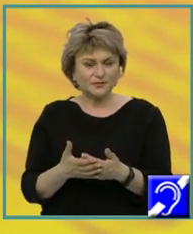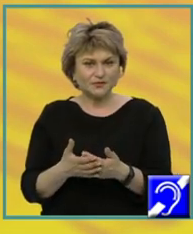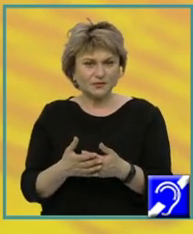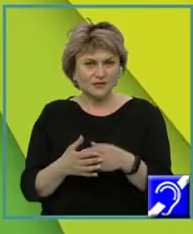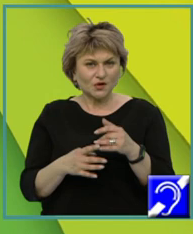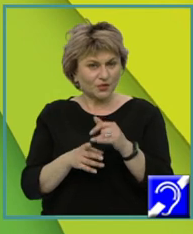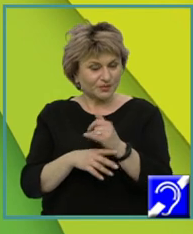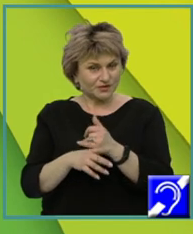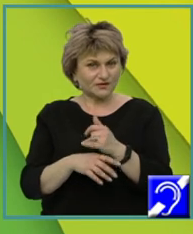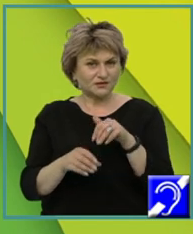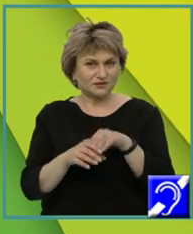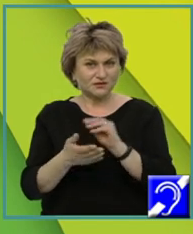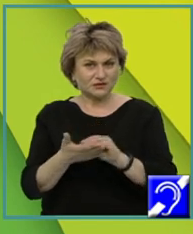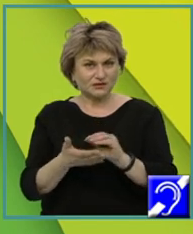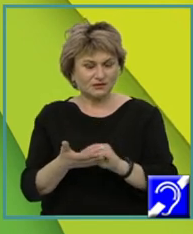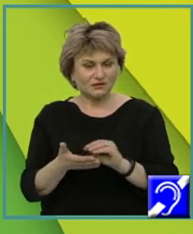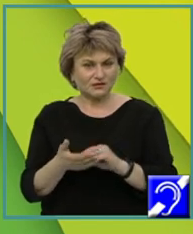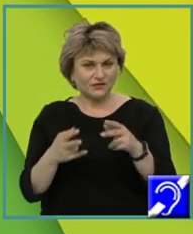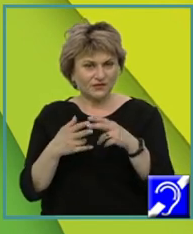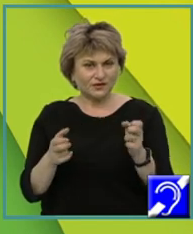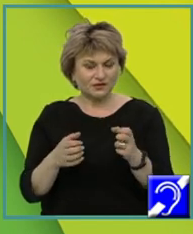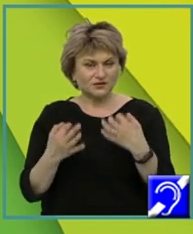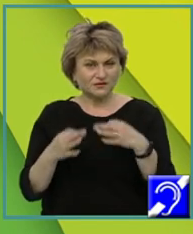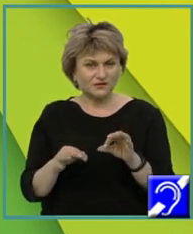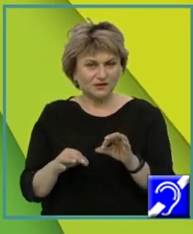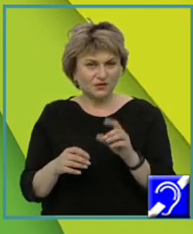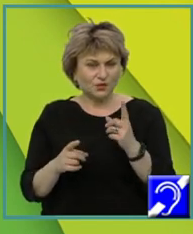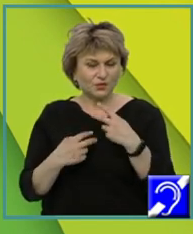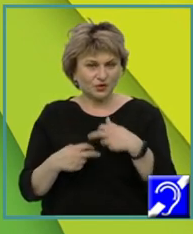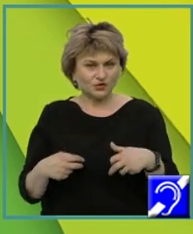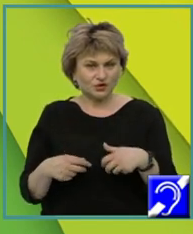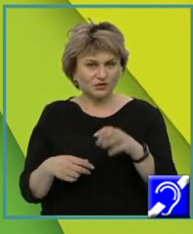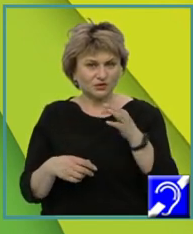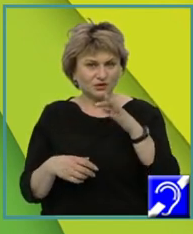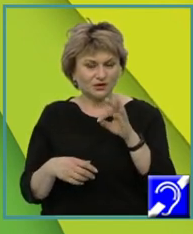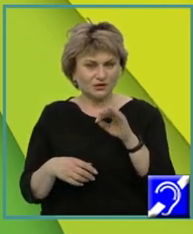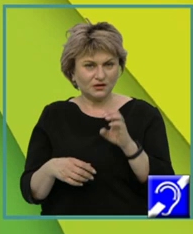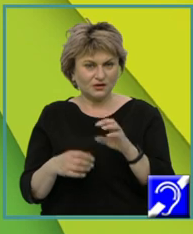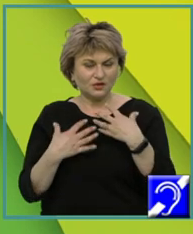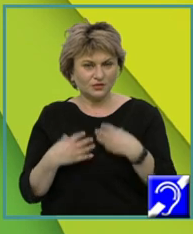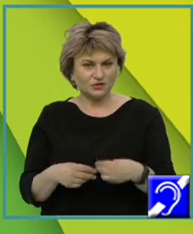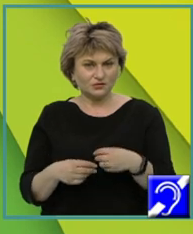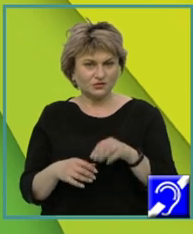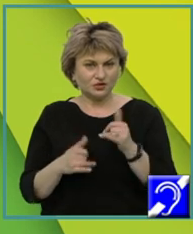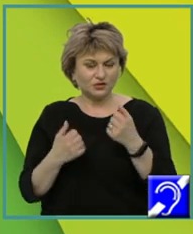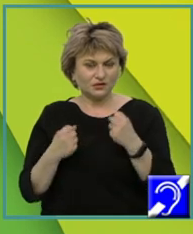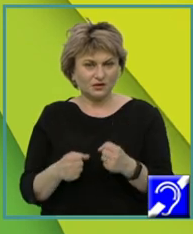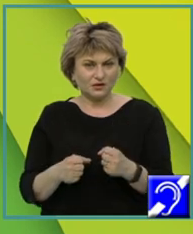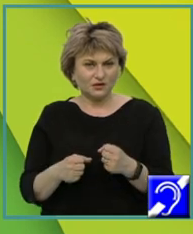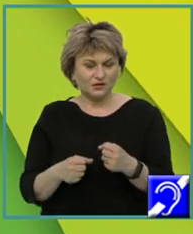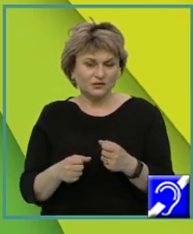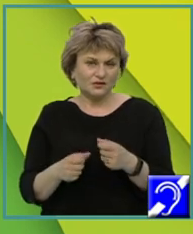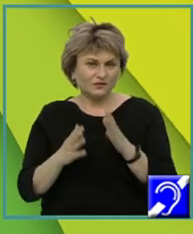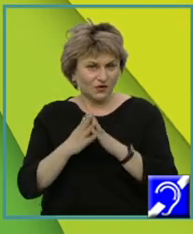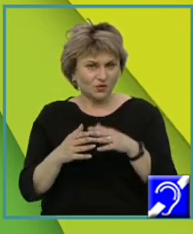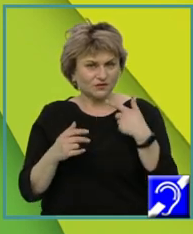observabile înscriere fără să fie un proces Teoretic obositor și greu vă rog să